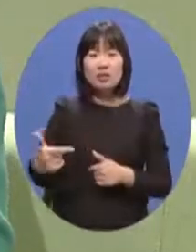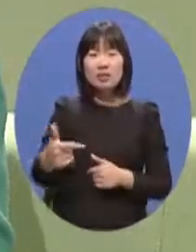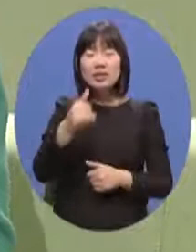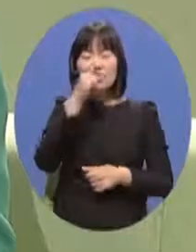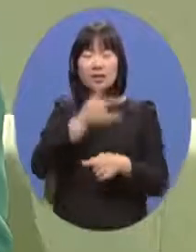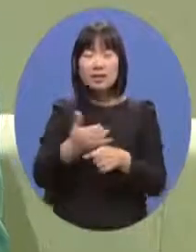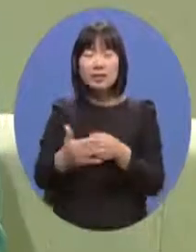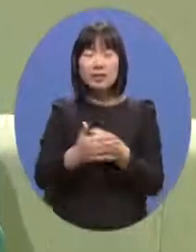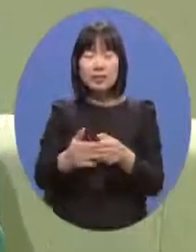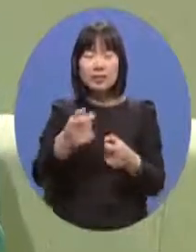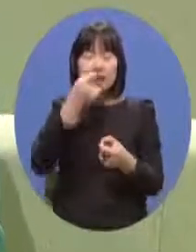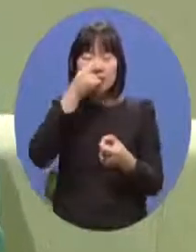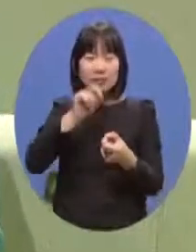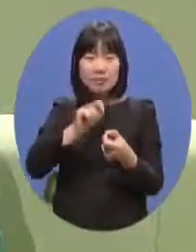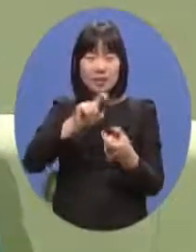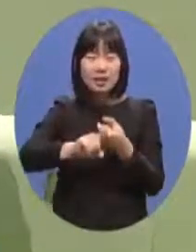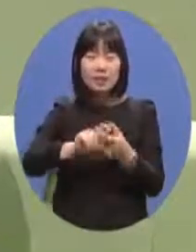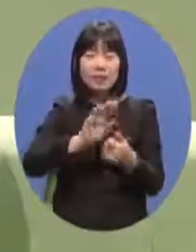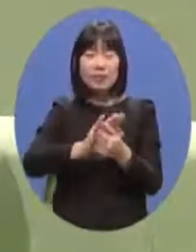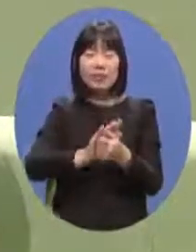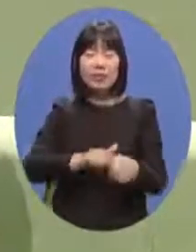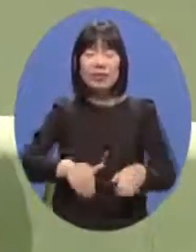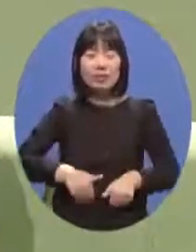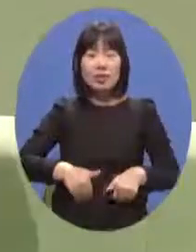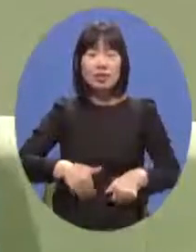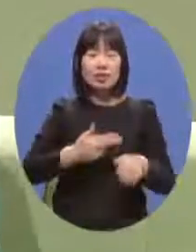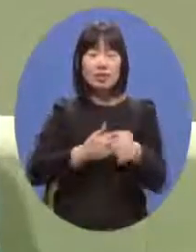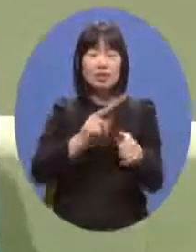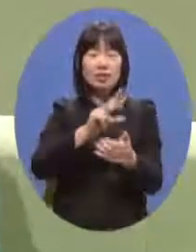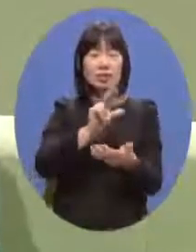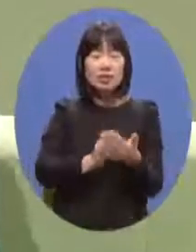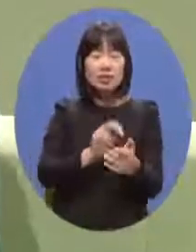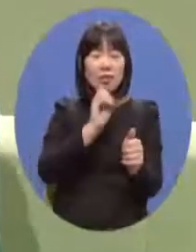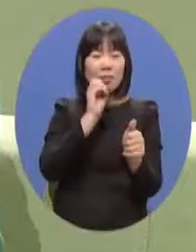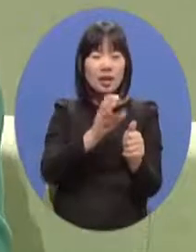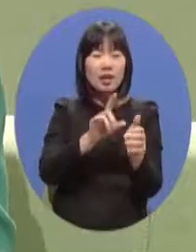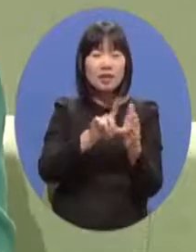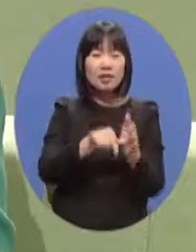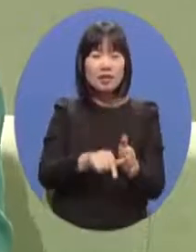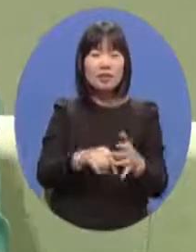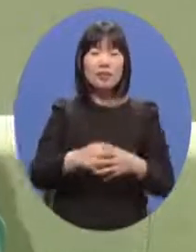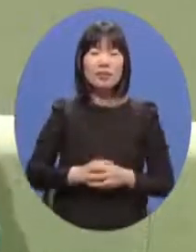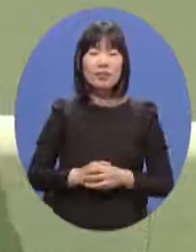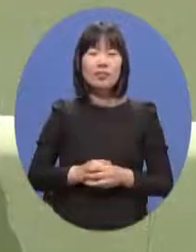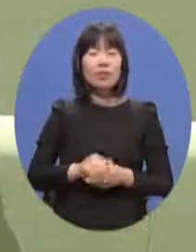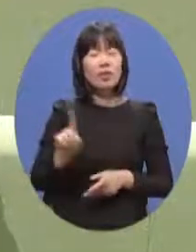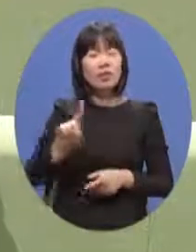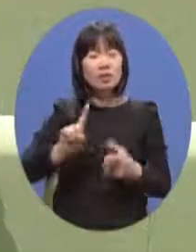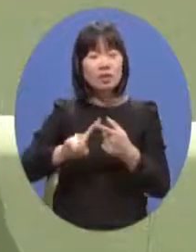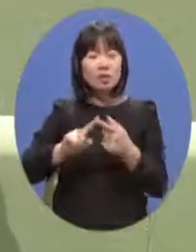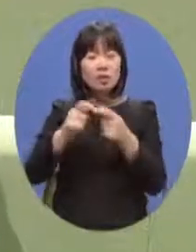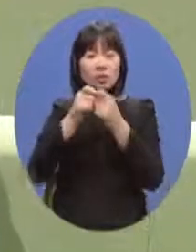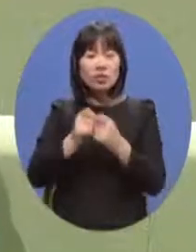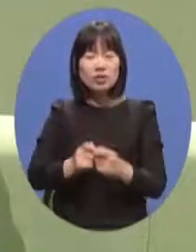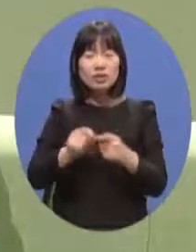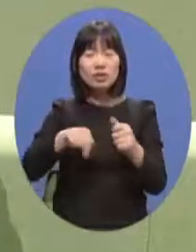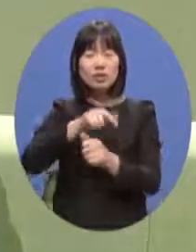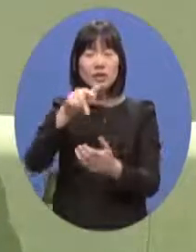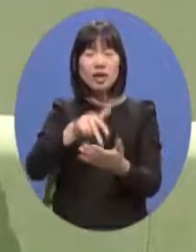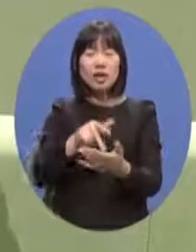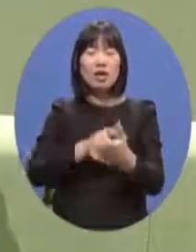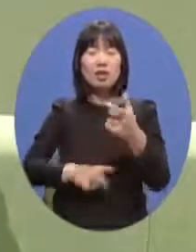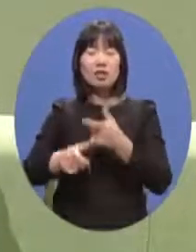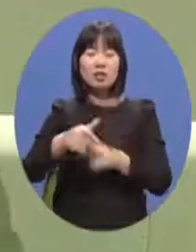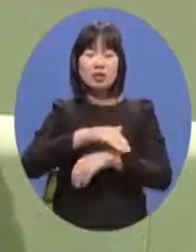세상이기 때문에 긴밀한 협조가 필요한데요. 선생님이 어떤 문제를 얘기하시면은 그게 어떠한 건지 구체적으로 그 상황을